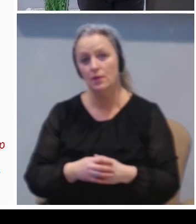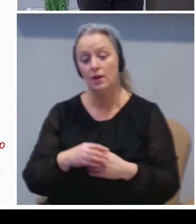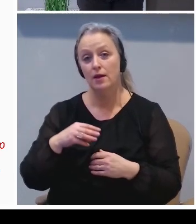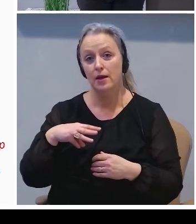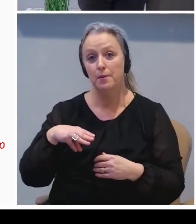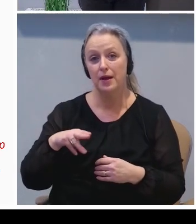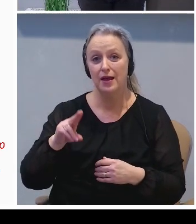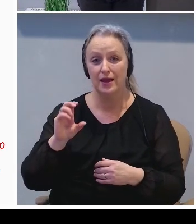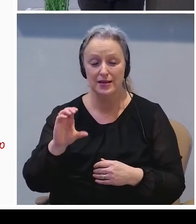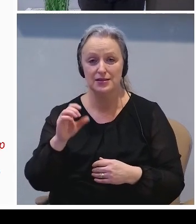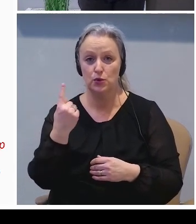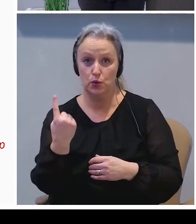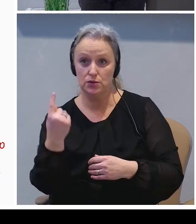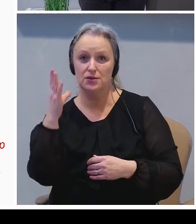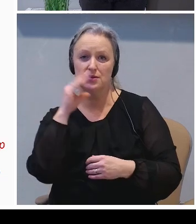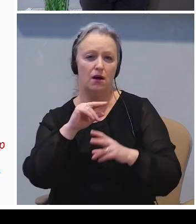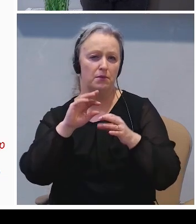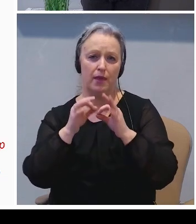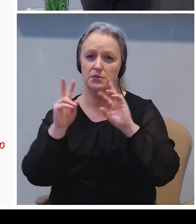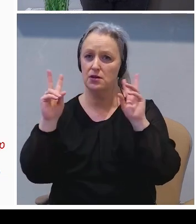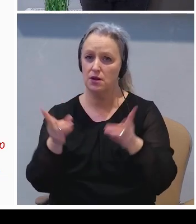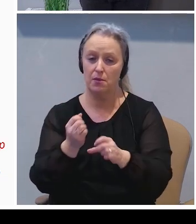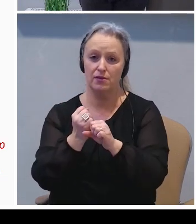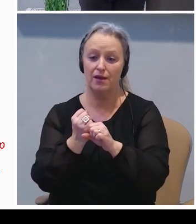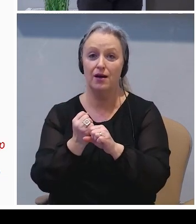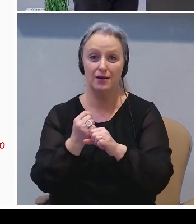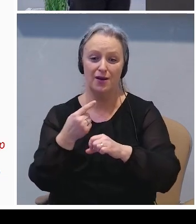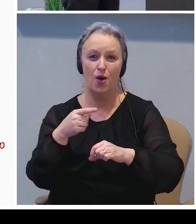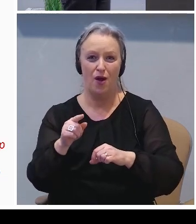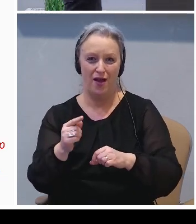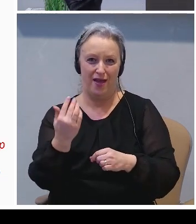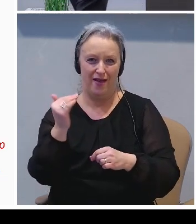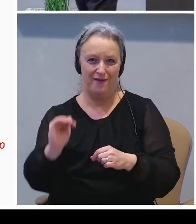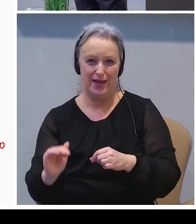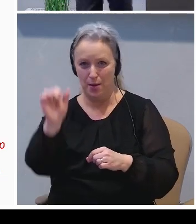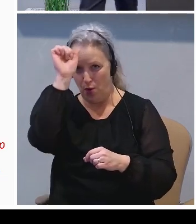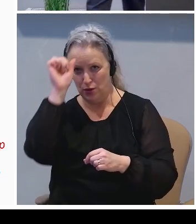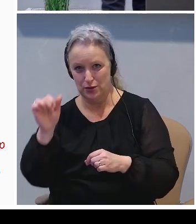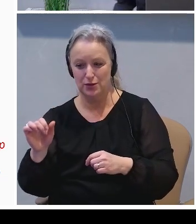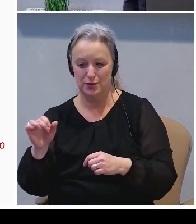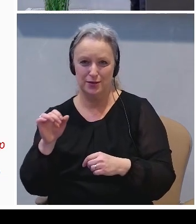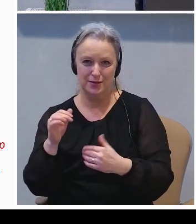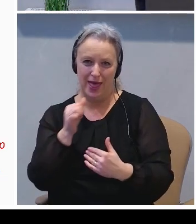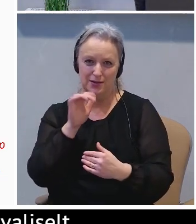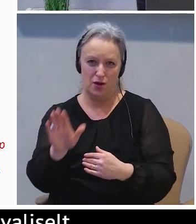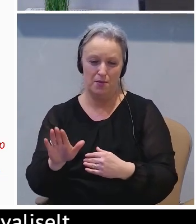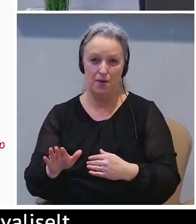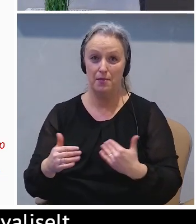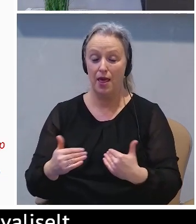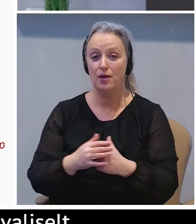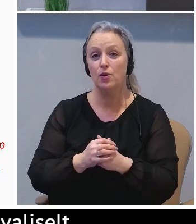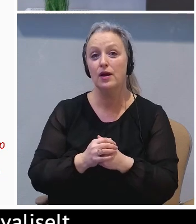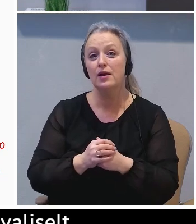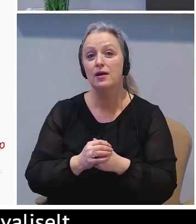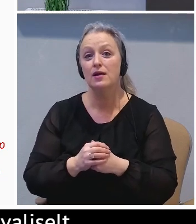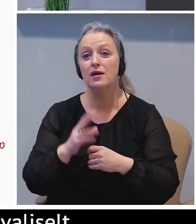MPS 1 puhul saab teha täpselt sama. See on sellel väikesel poisil, kelle teie Manchesteris läksite. Me saame ensüümi